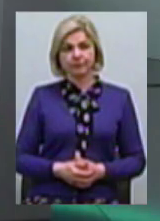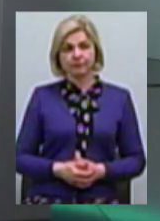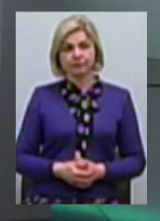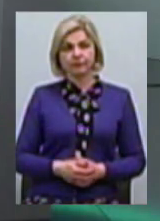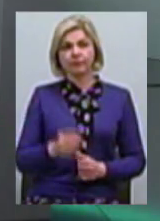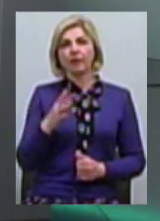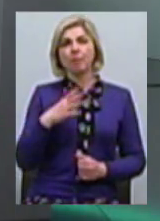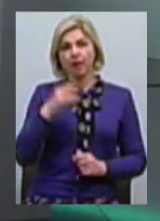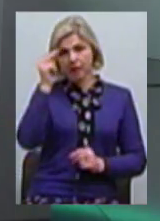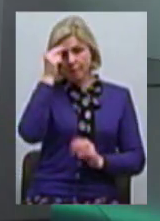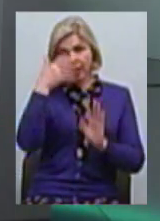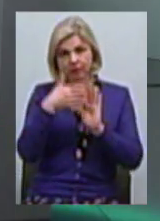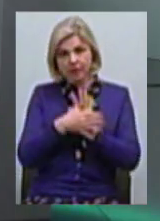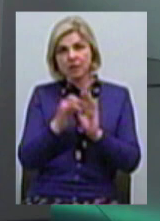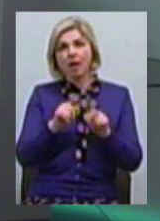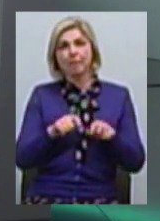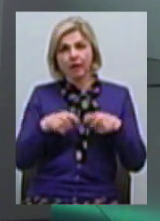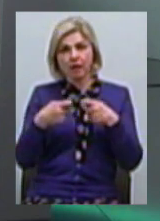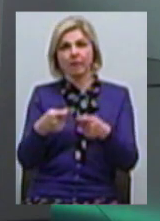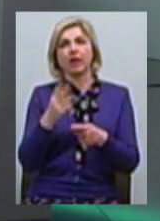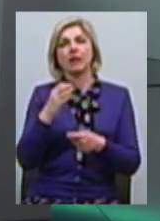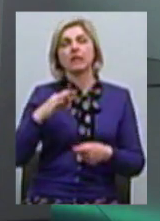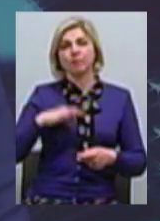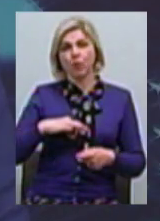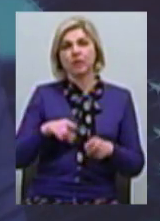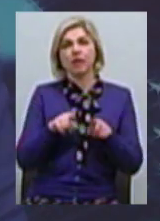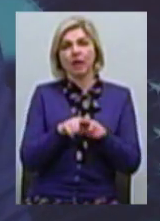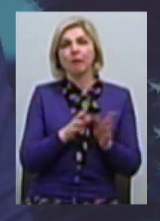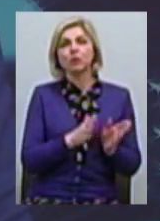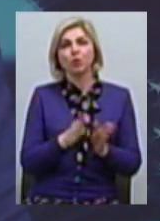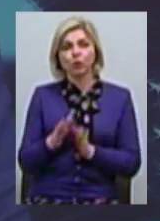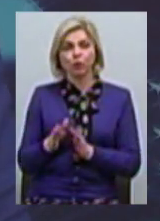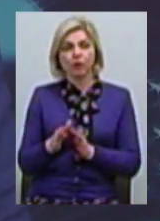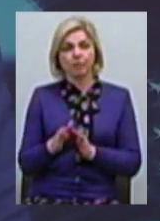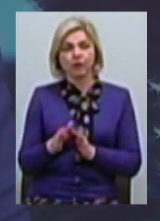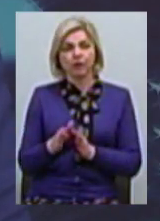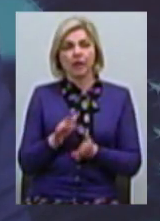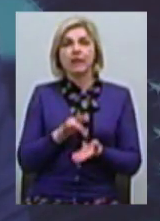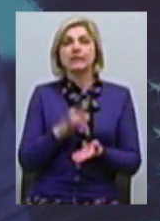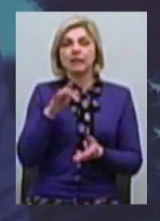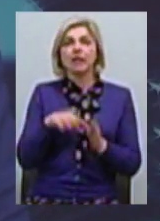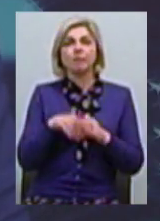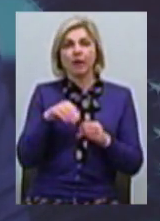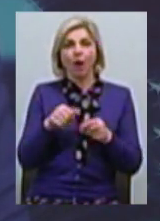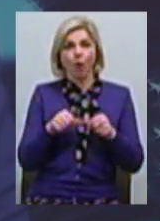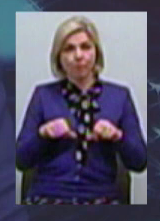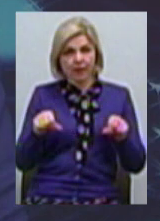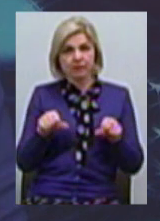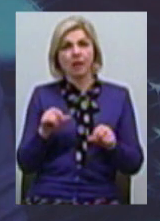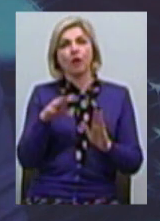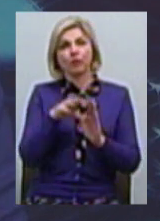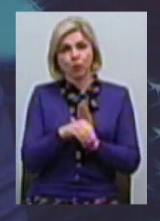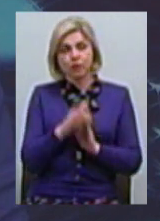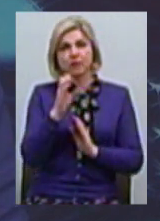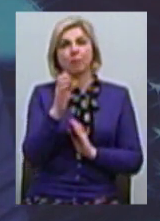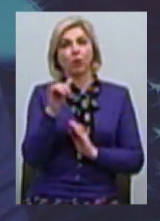проанализирован и передан, и взят использованием такими структурами, как Центральная избирательная комиссия, в том числе и